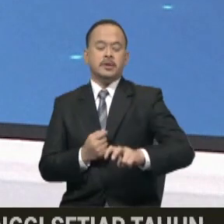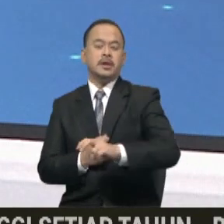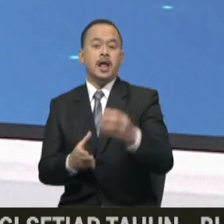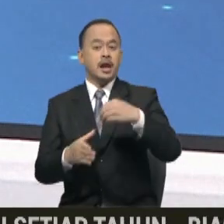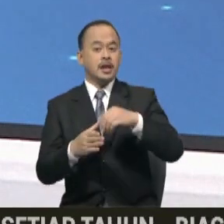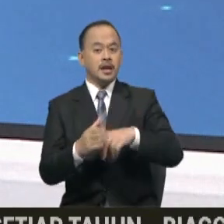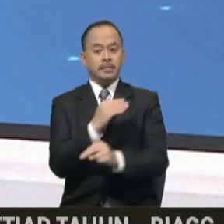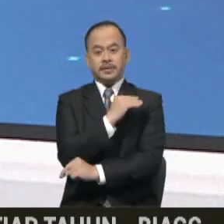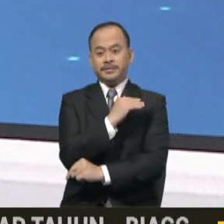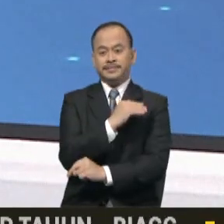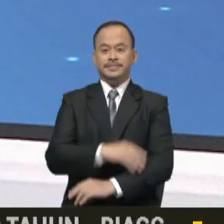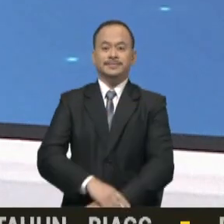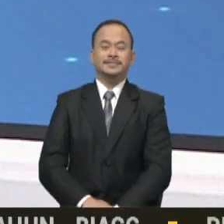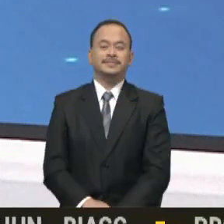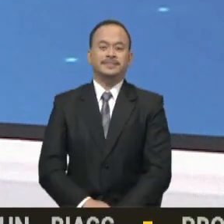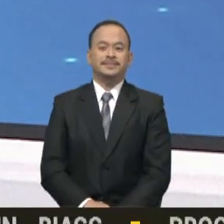negara.